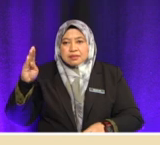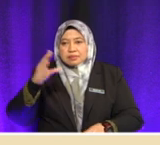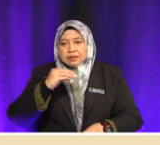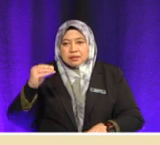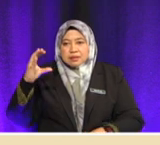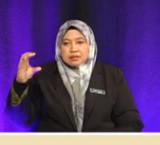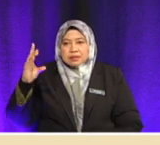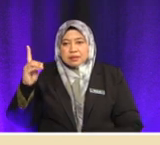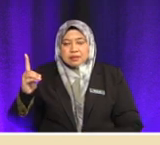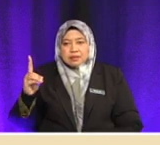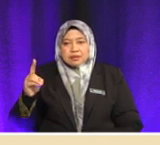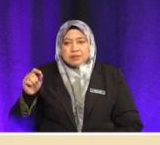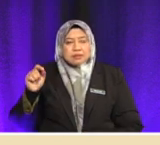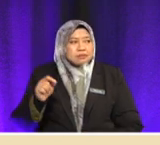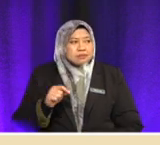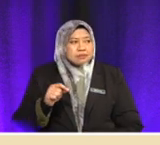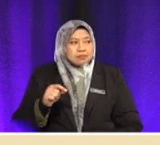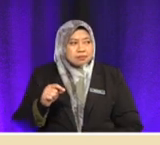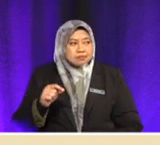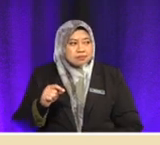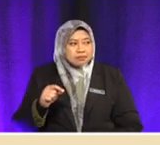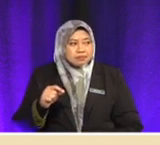CD Oke jadi di sini